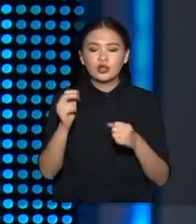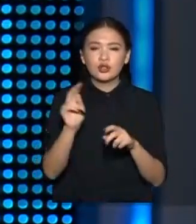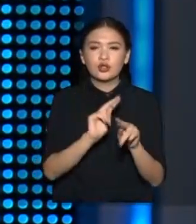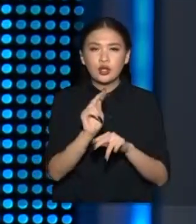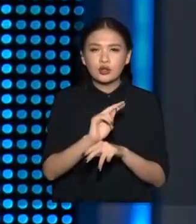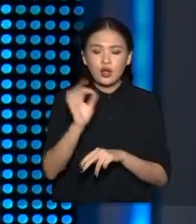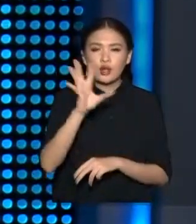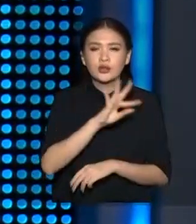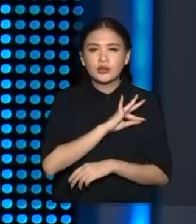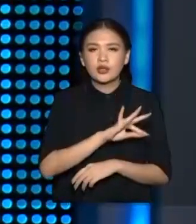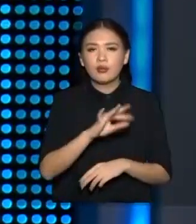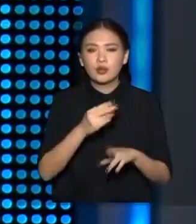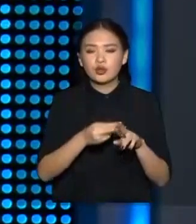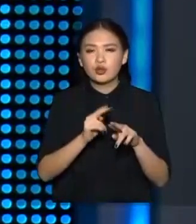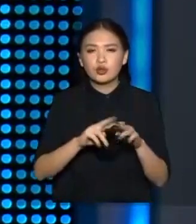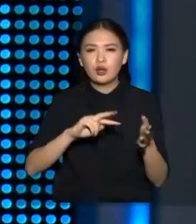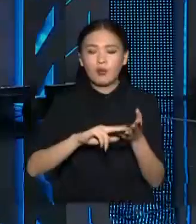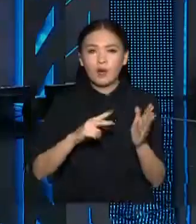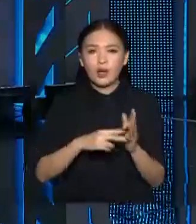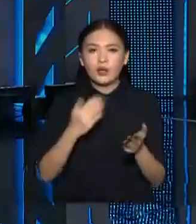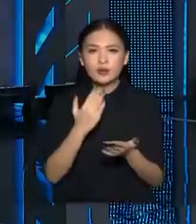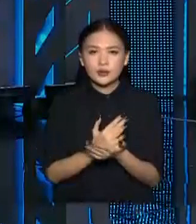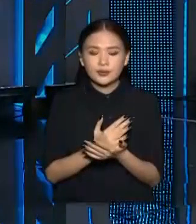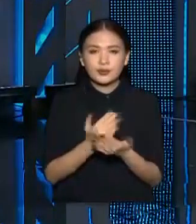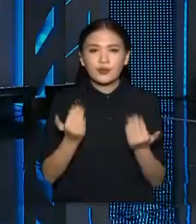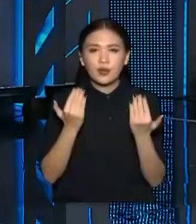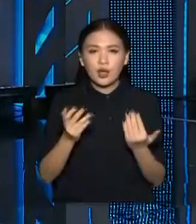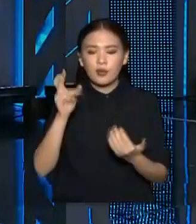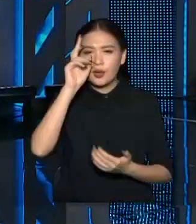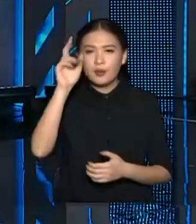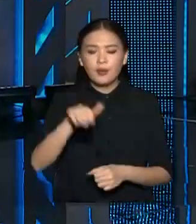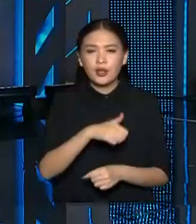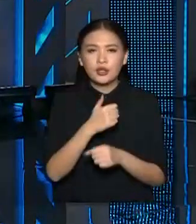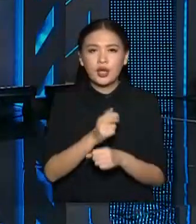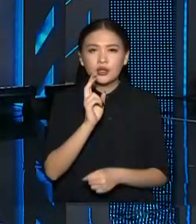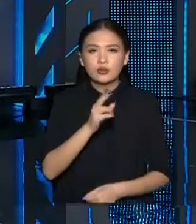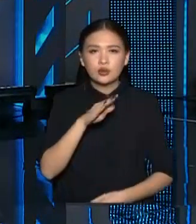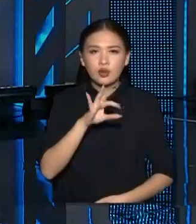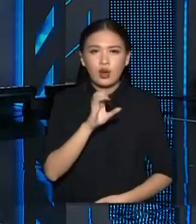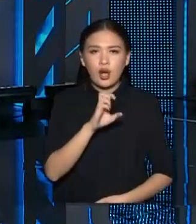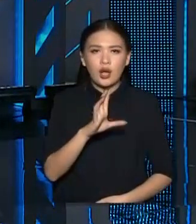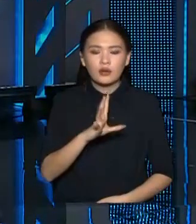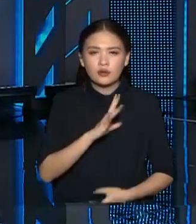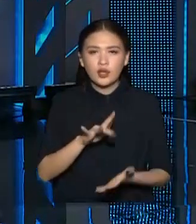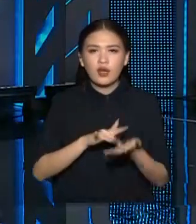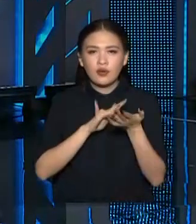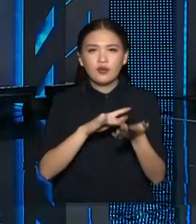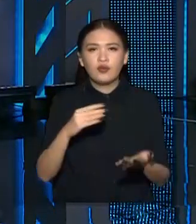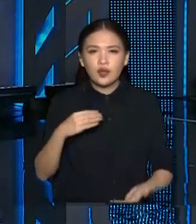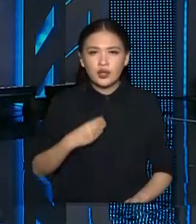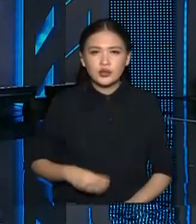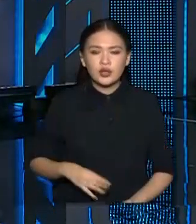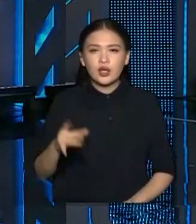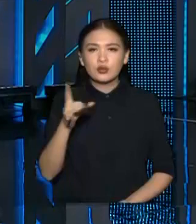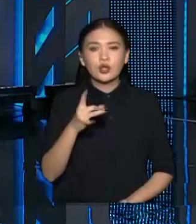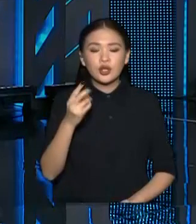салаларда тиімді жобаларын жүзеге асырып келеді. Бүгін мемлекет басшысы Қасым-Жомарт Тоқаев ресми сапармен Францияға барды.